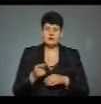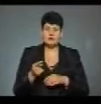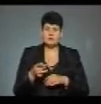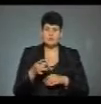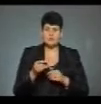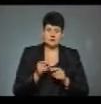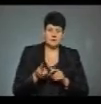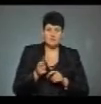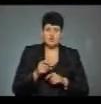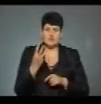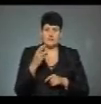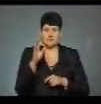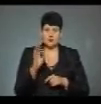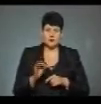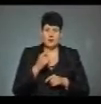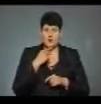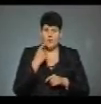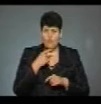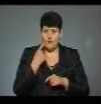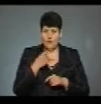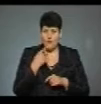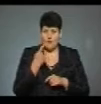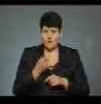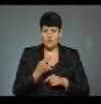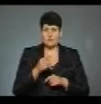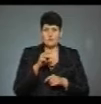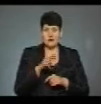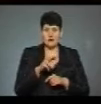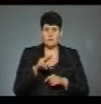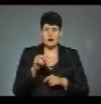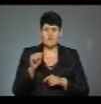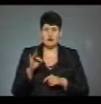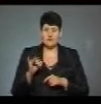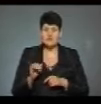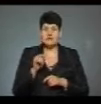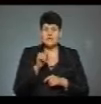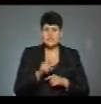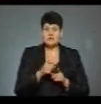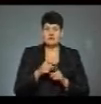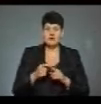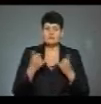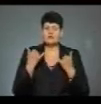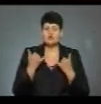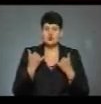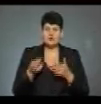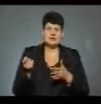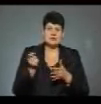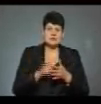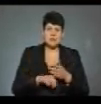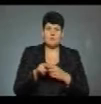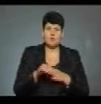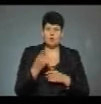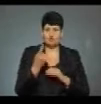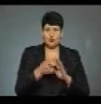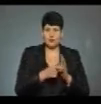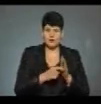перевищений на 3%, каже епідеміолог обласного лабораторного центру Марія Павєлєва. За її словами, сьогодні на карантин закрили по одному класі